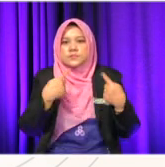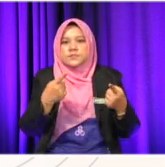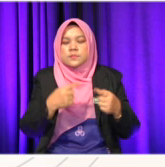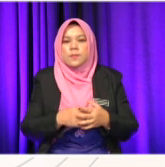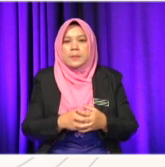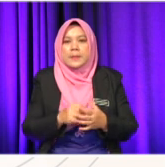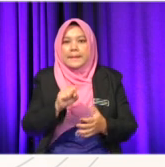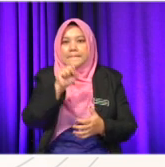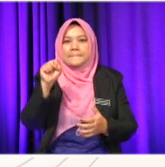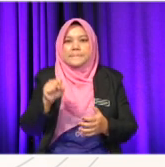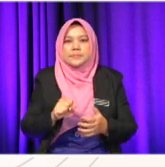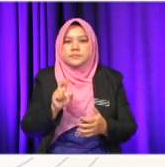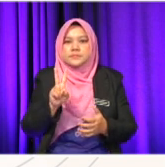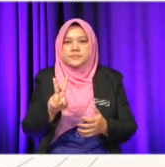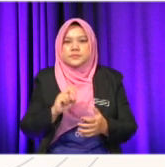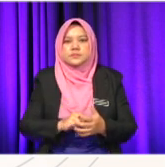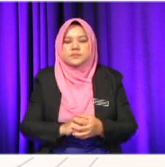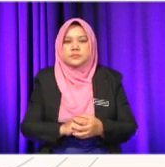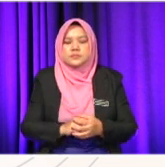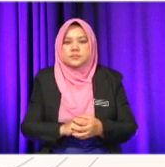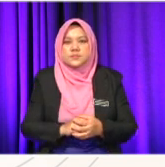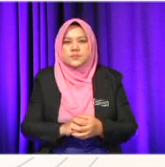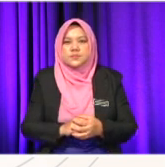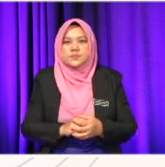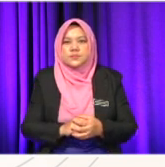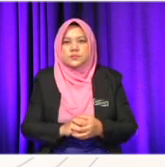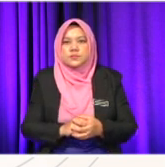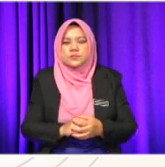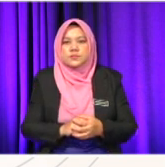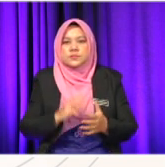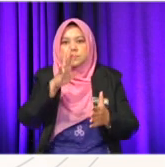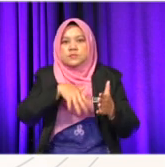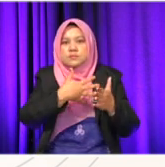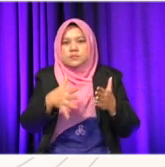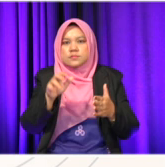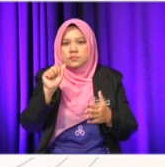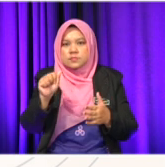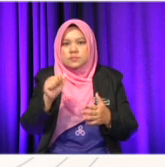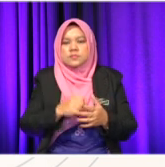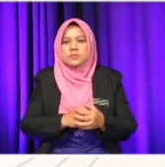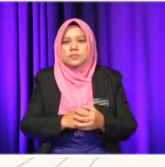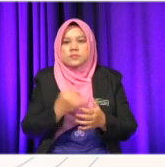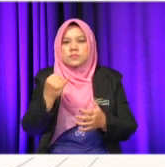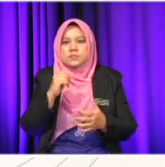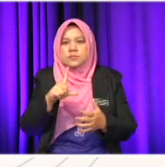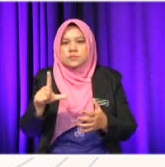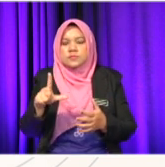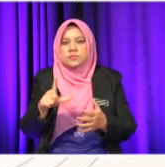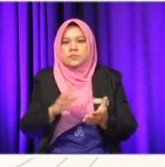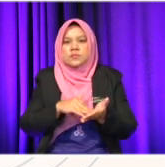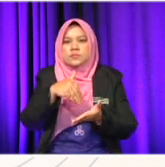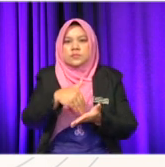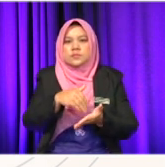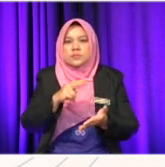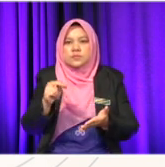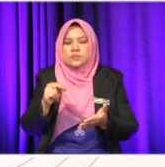soal yang kedua Oke kamu udah tengok jadwal Oke Iyalah di nak bangunkan